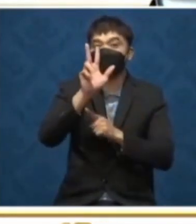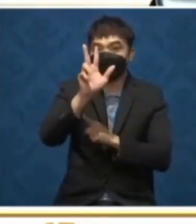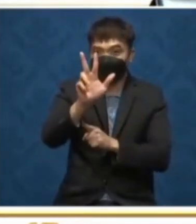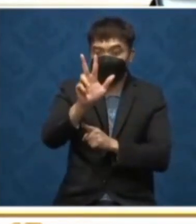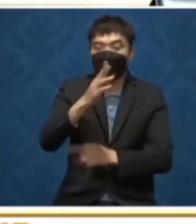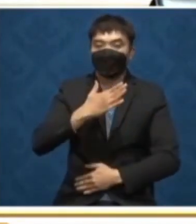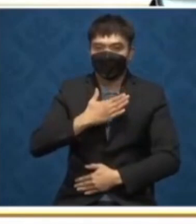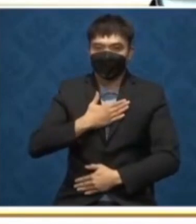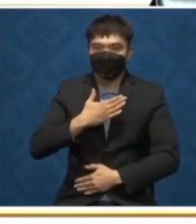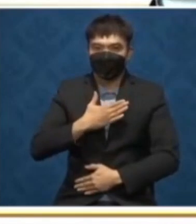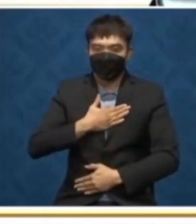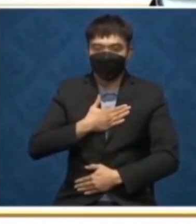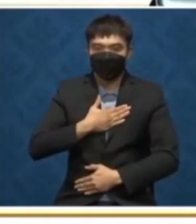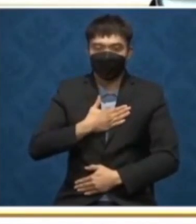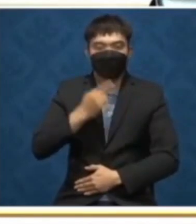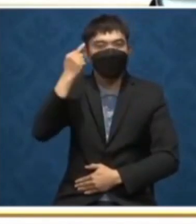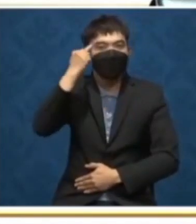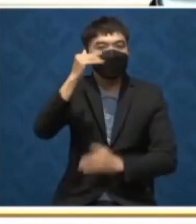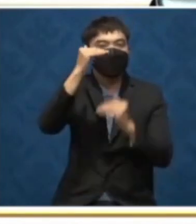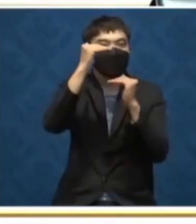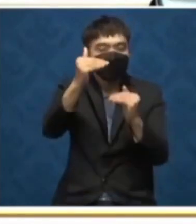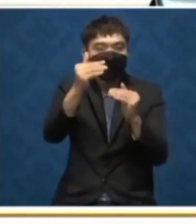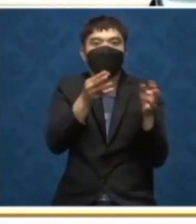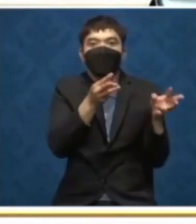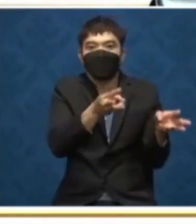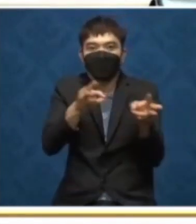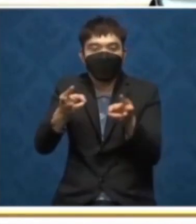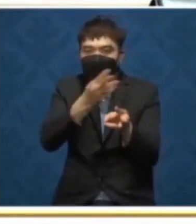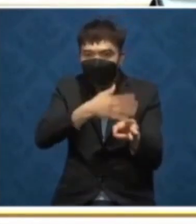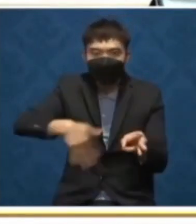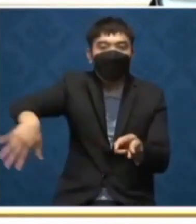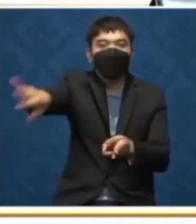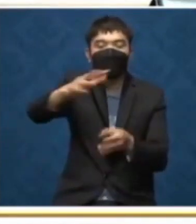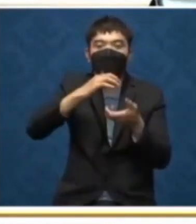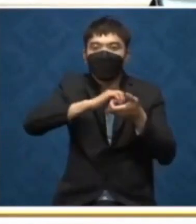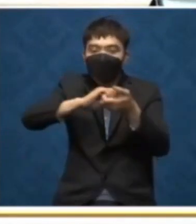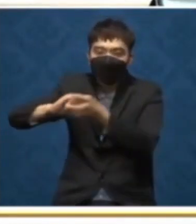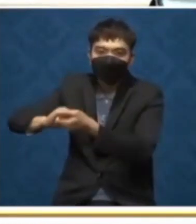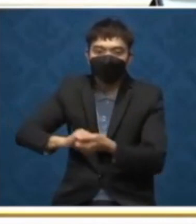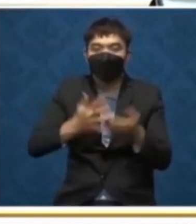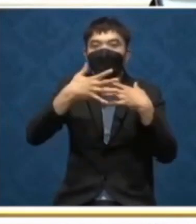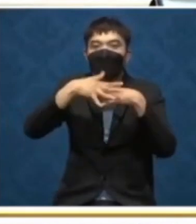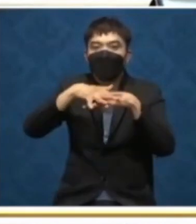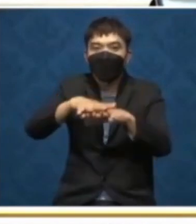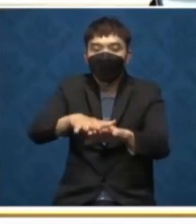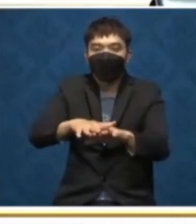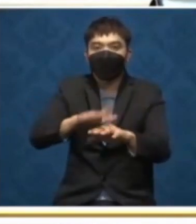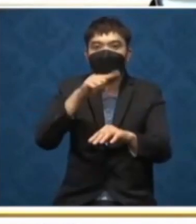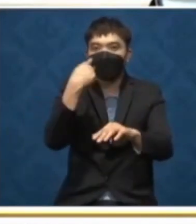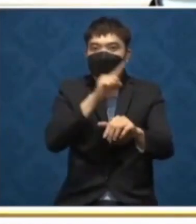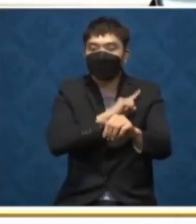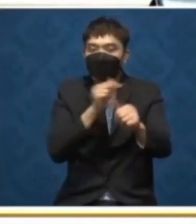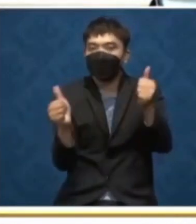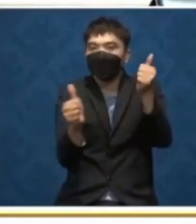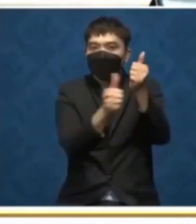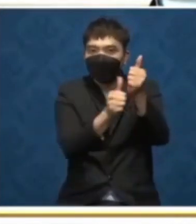ผมจะกำหนดแนวทางร่วมกันกับผู้ที่จะมาทำหน้าที่เป็นรองประธานสภา